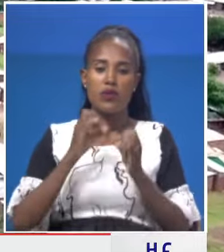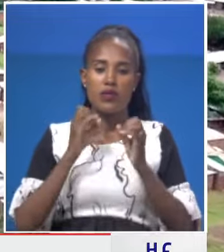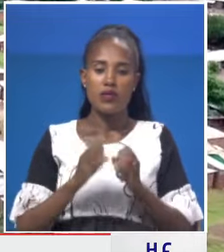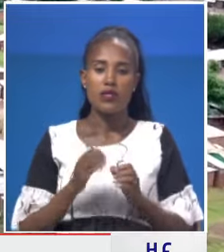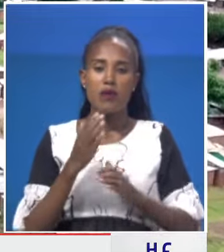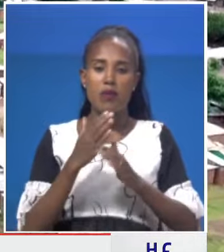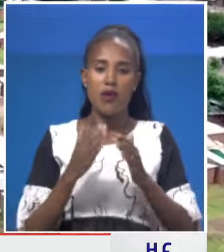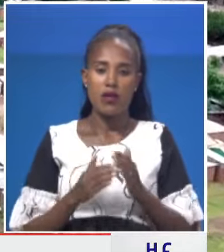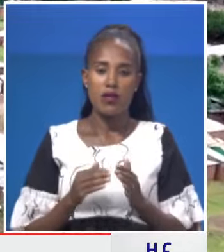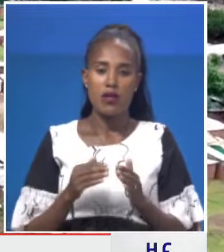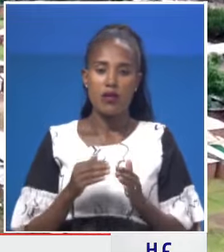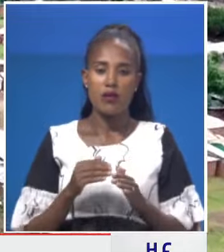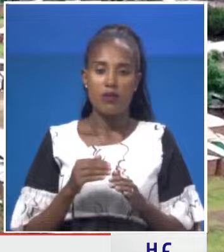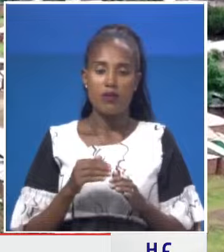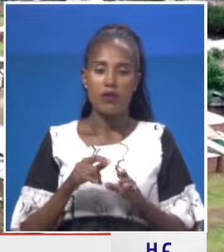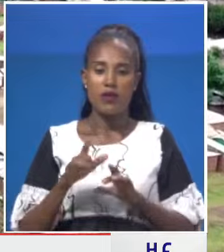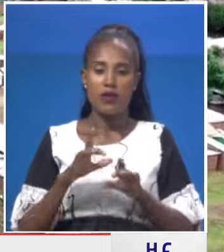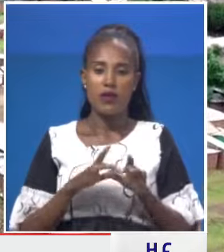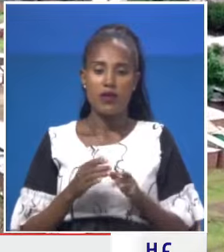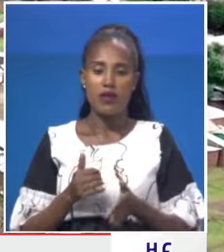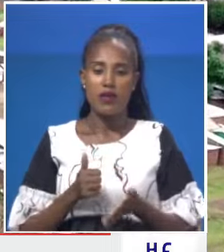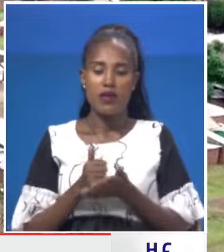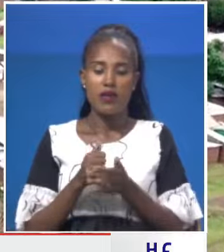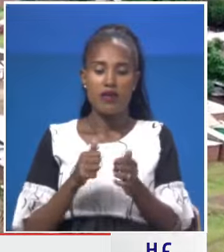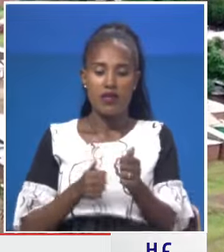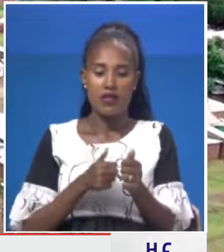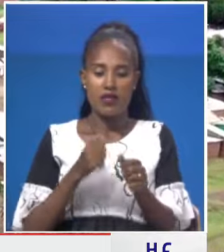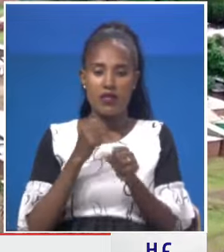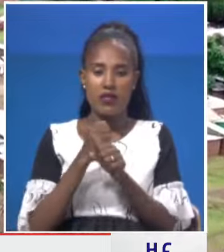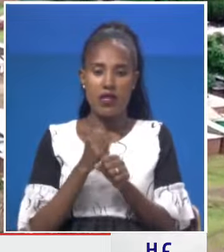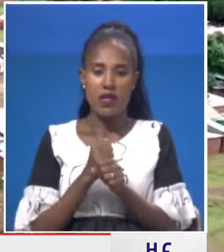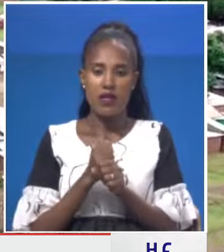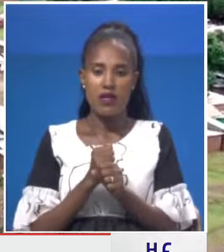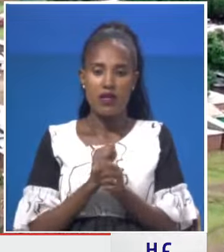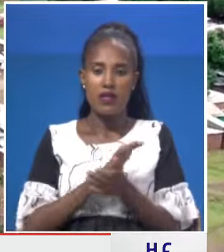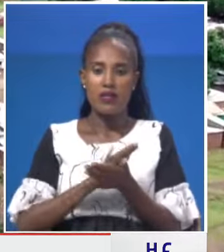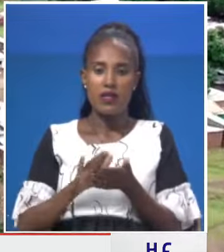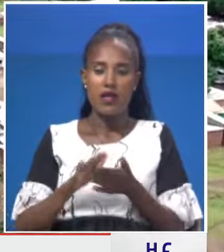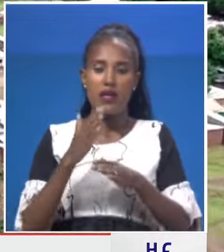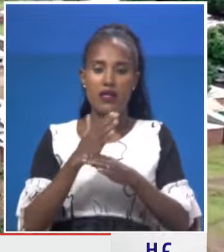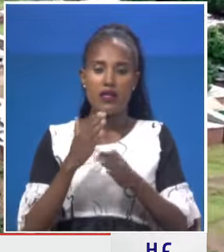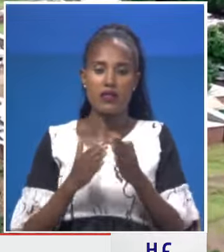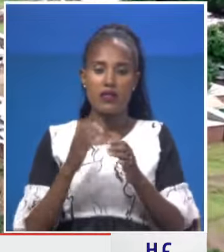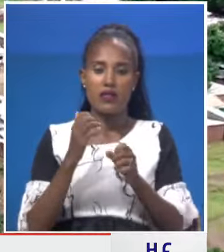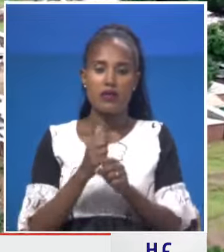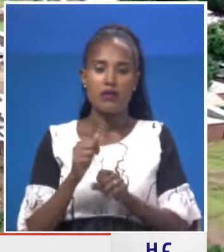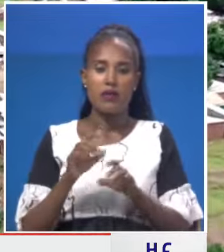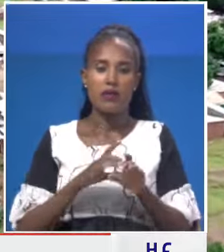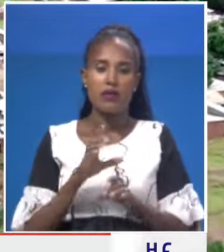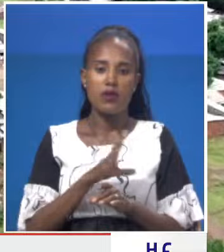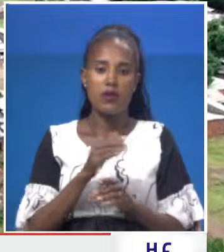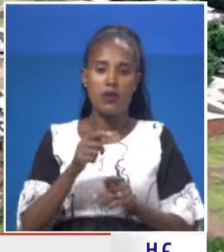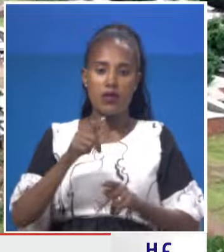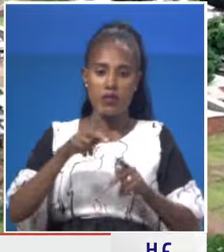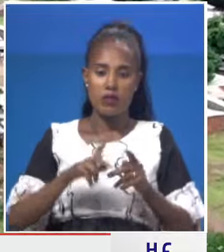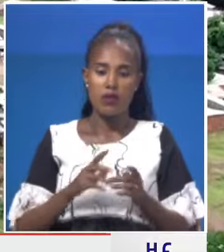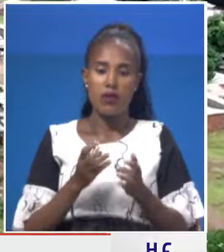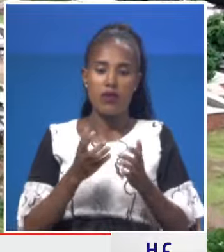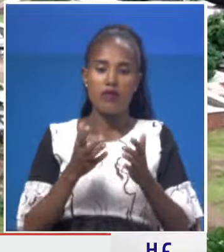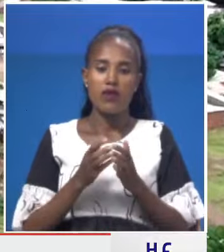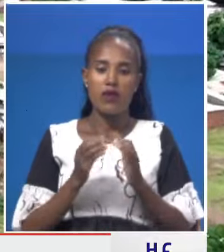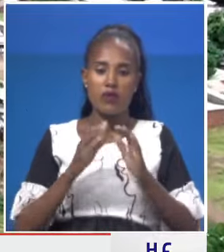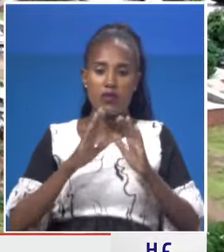መዋቅር በየደረጃው በተካሄደ የድጋፍና ክትትል ስራ የጠራ አደረጃጀት እንዲይዝ በመደረጉና ህዝቡም የሚፈልገውን